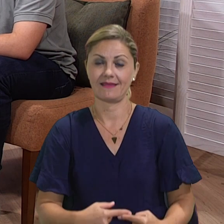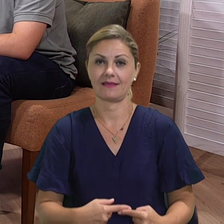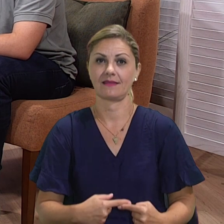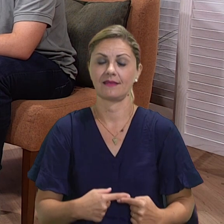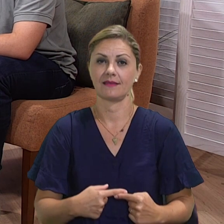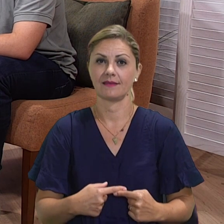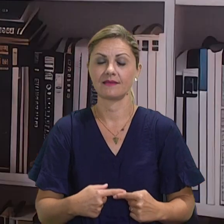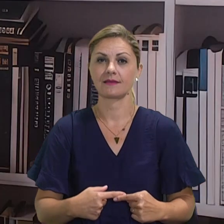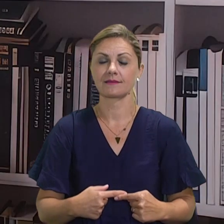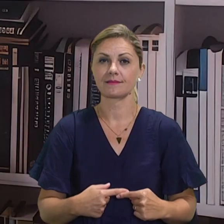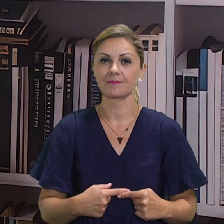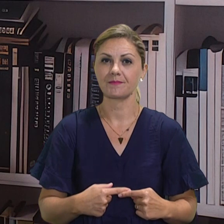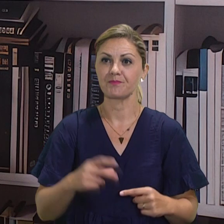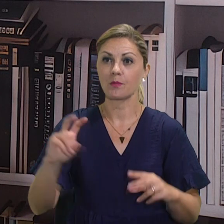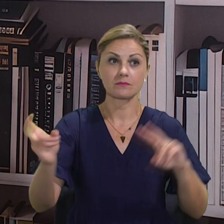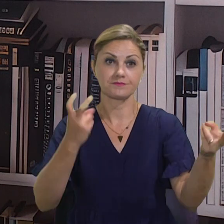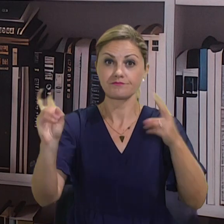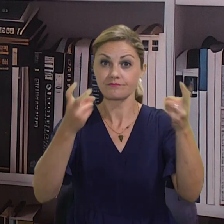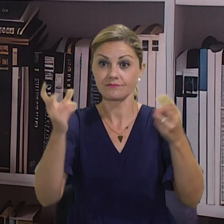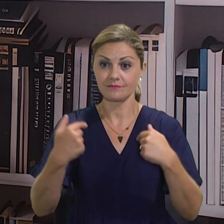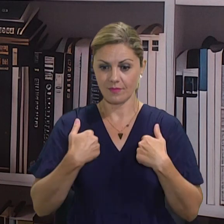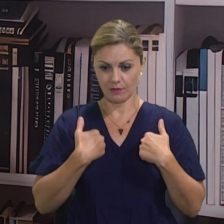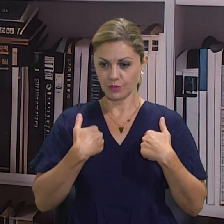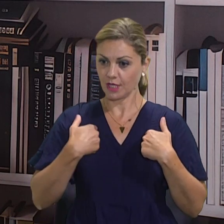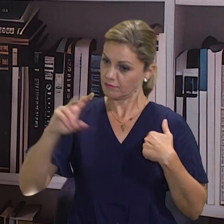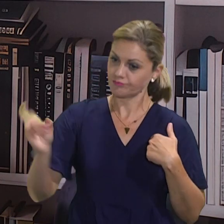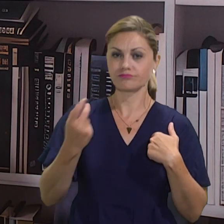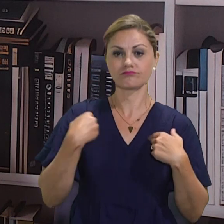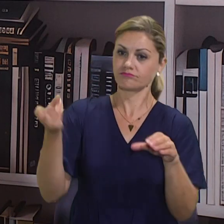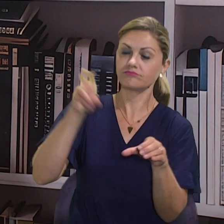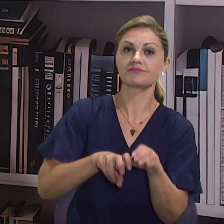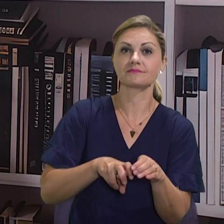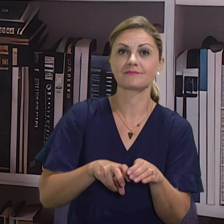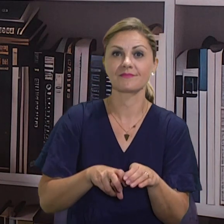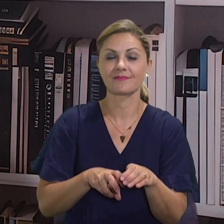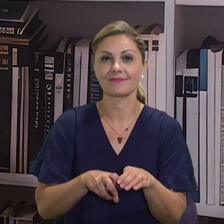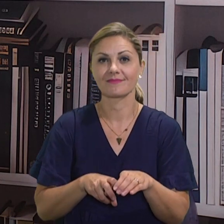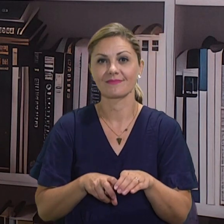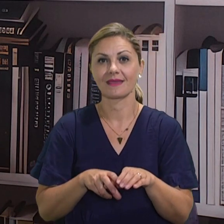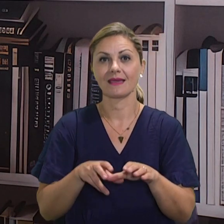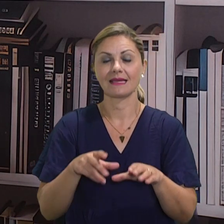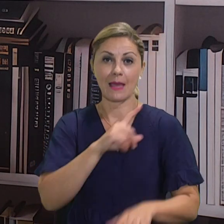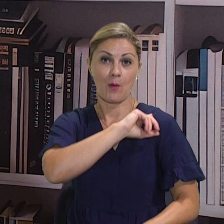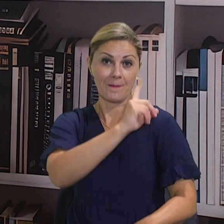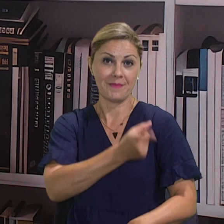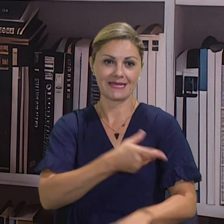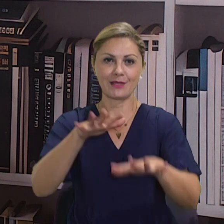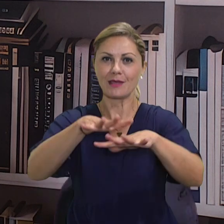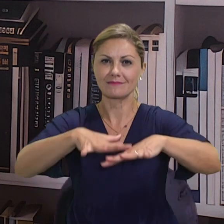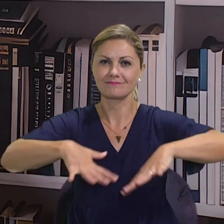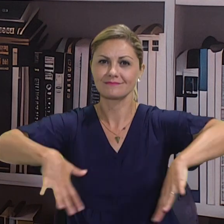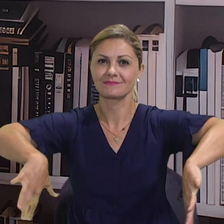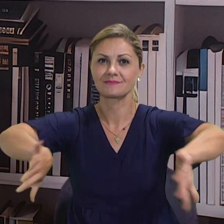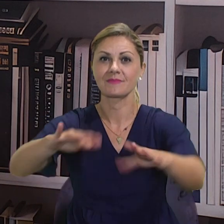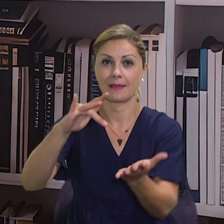ove humanitarne koncerte, angažira cijelu ekipu, ona se i rodila ideja da se nešto napravi na krugu, imamo onaj